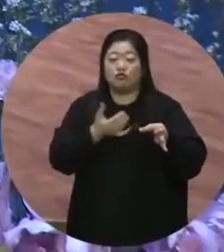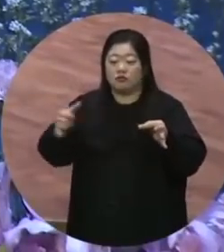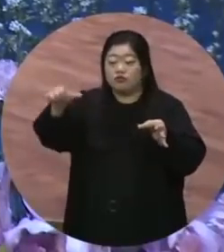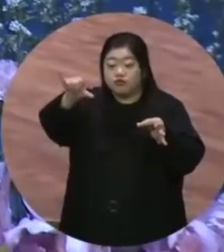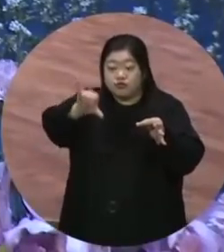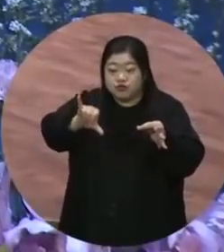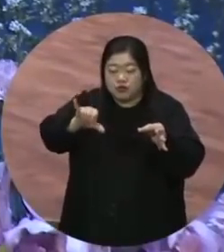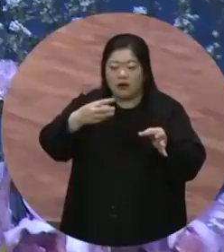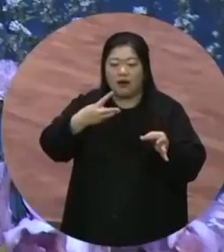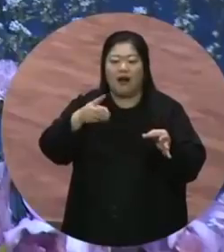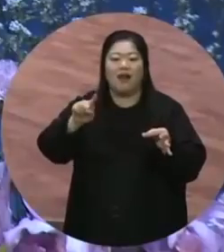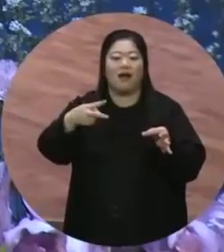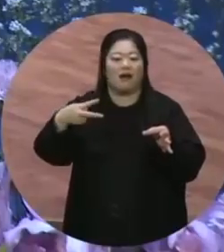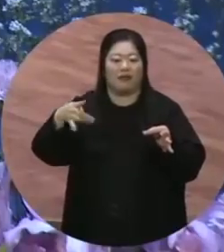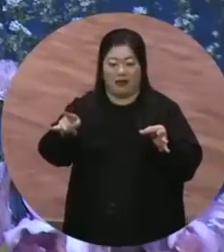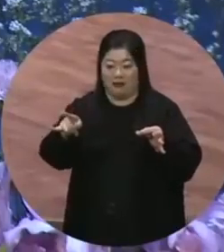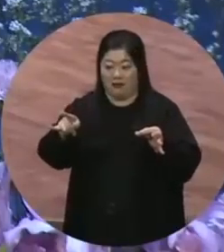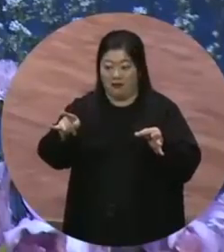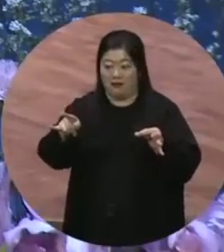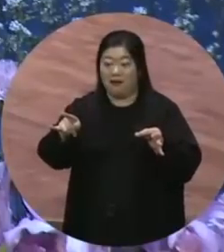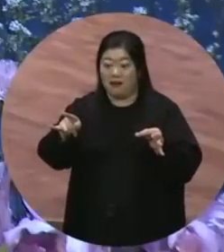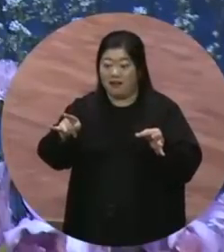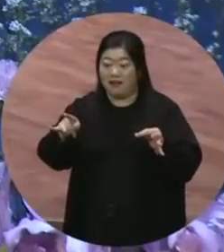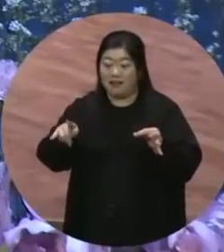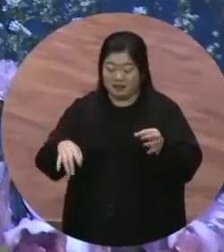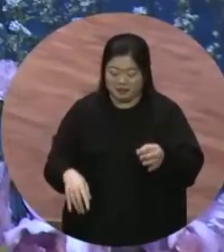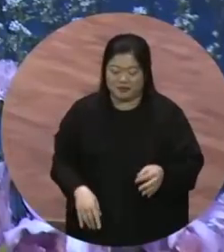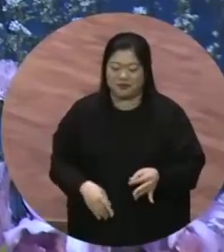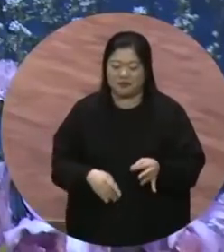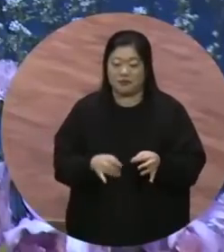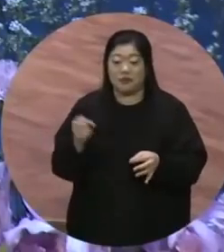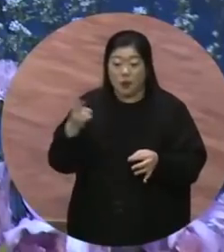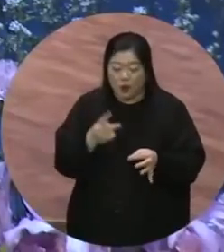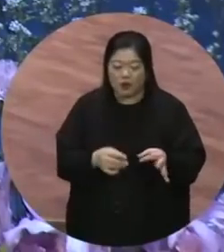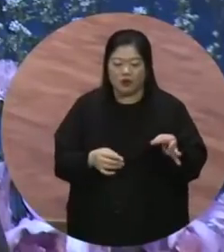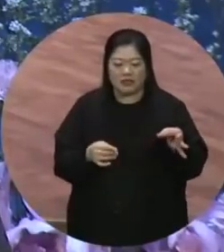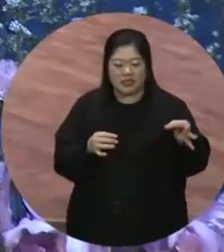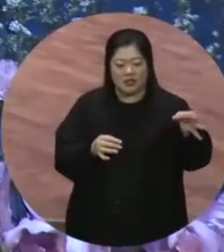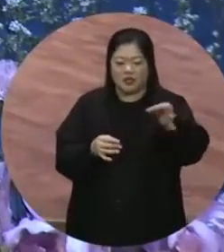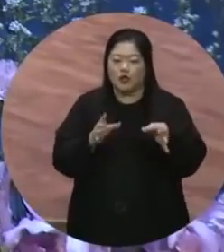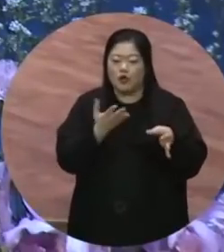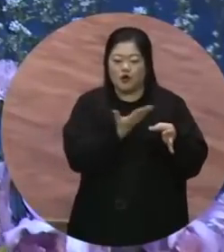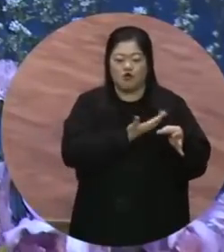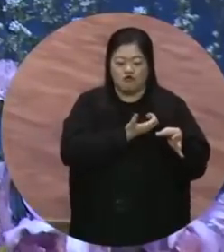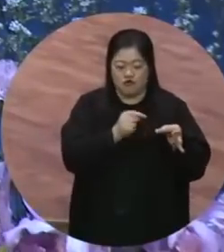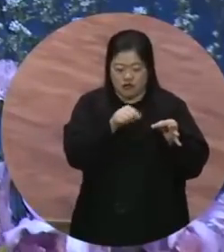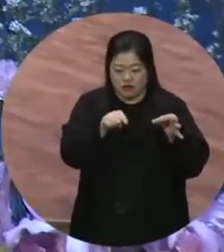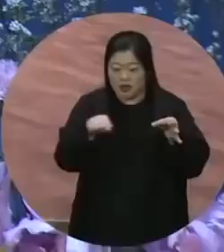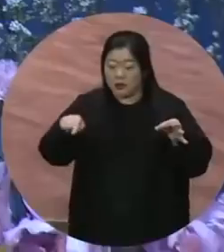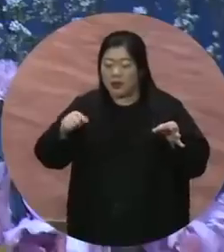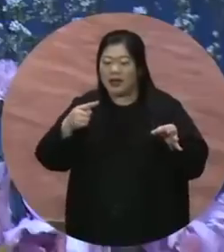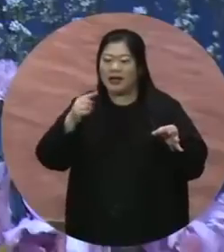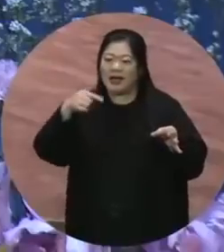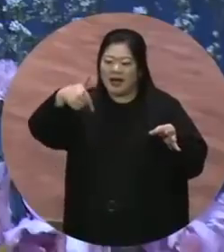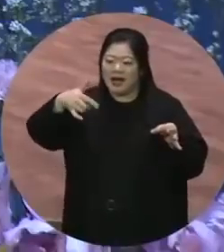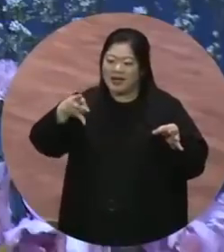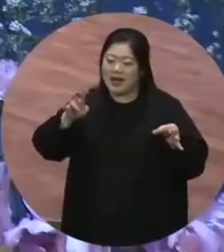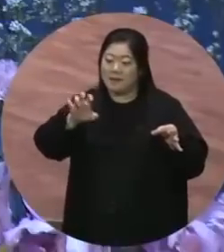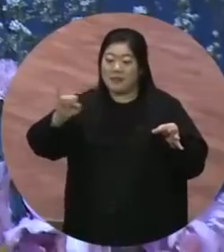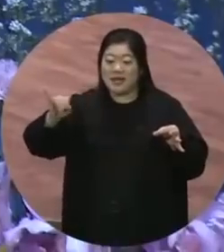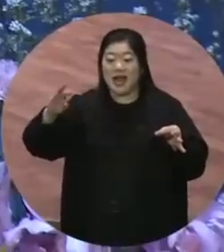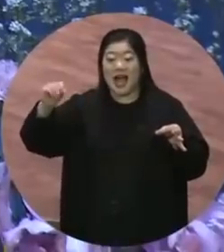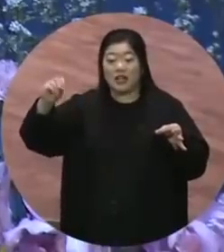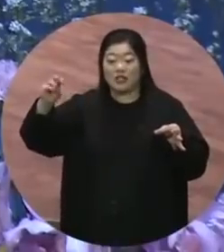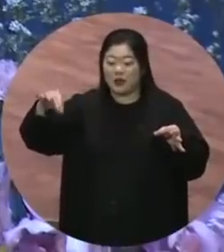거예요. 그냥 간단합니다. 따뜻한 우유 카페라테가 되죠. 여기도 우유 거품 좀 진하게 내서 계피가루 또 초콜릿